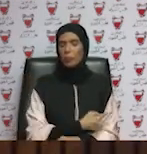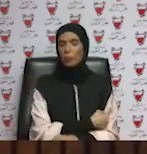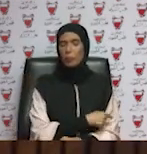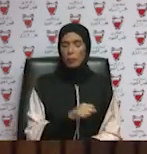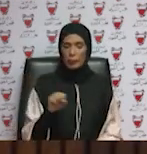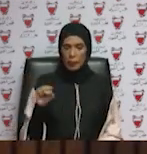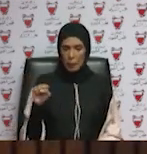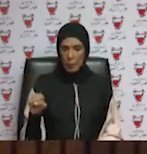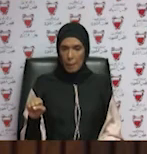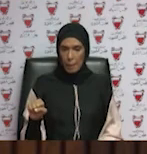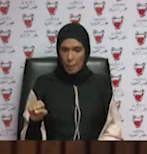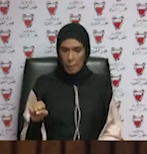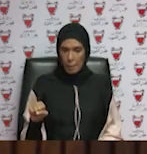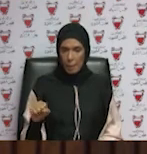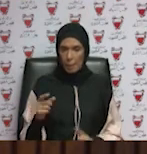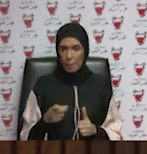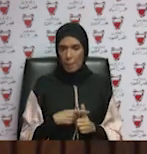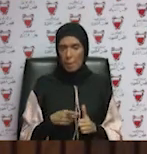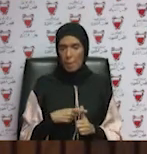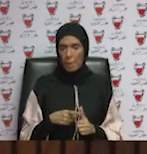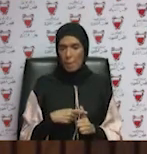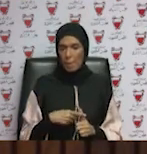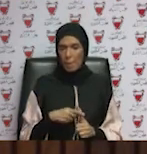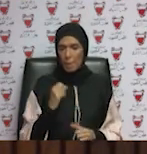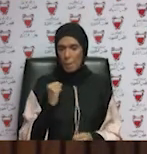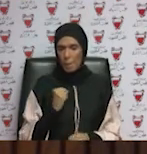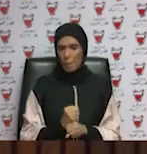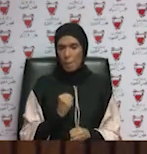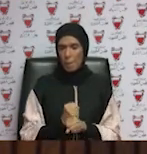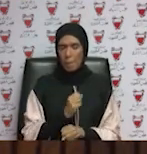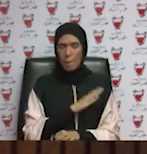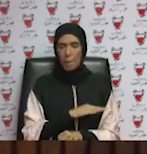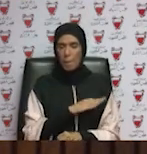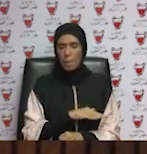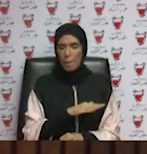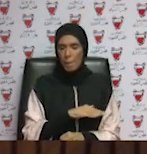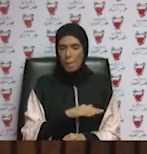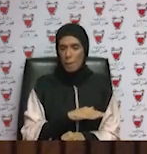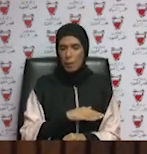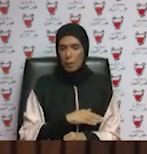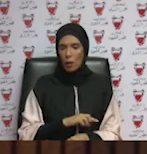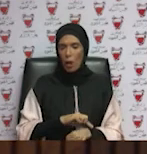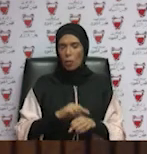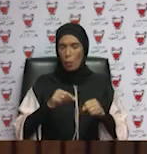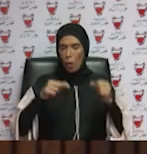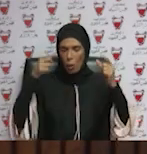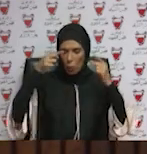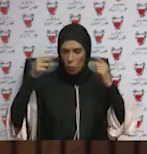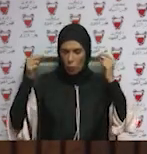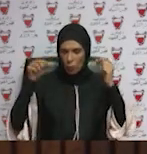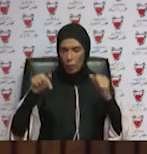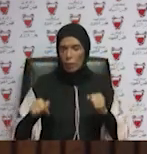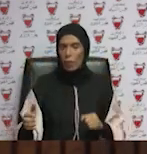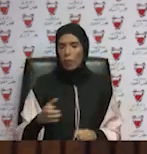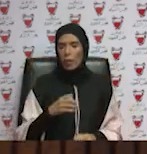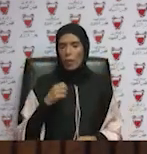الخاصة إعطاء الأولوية في التوظيف للأطباء والفنيين والممرضين البحرينيين الحاصلين